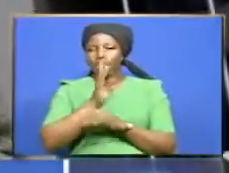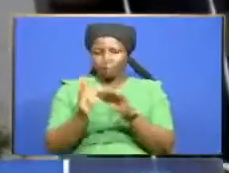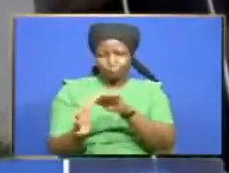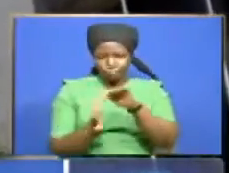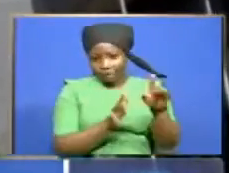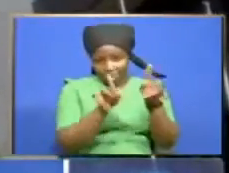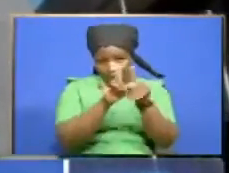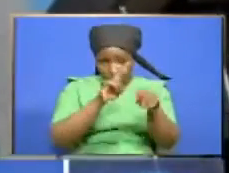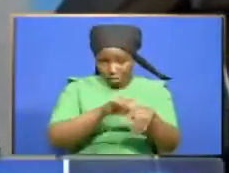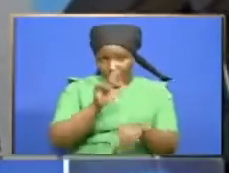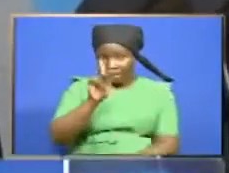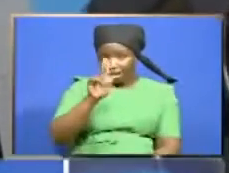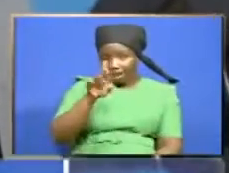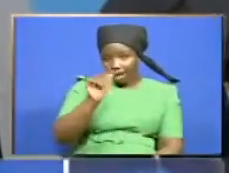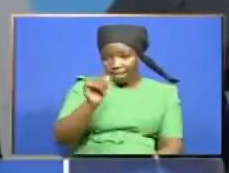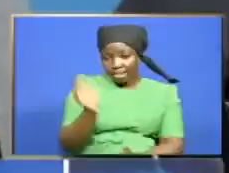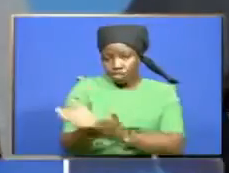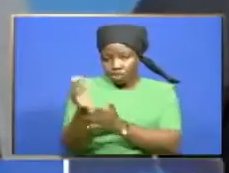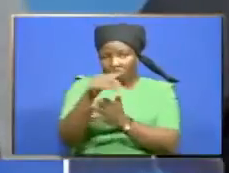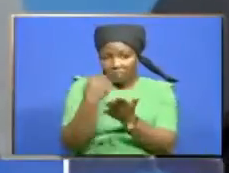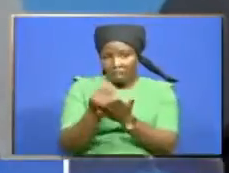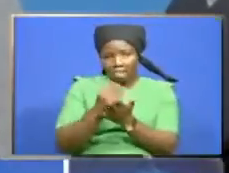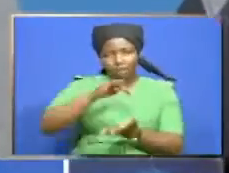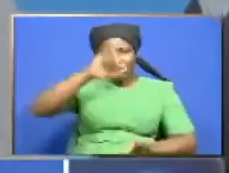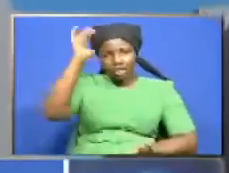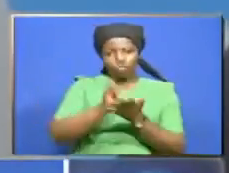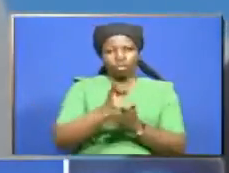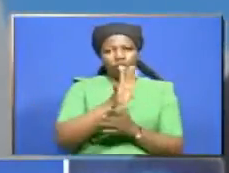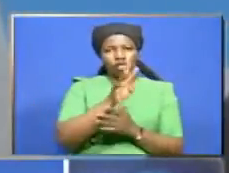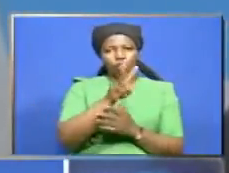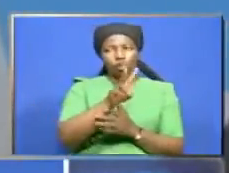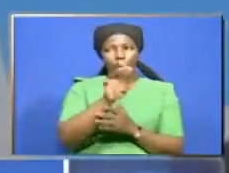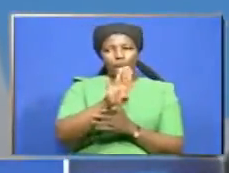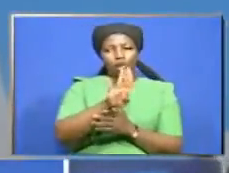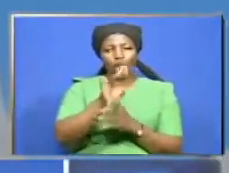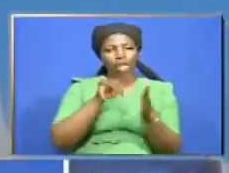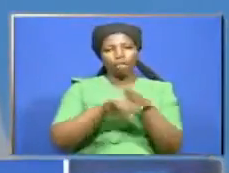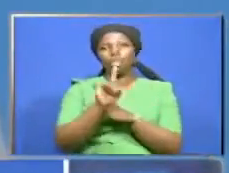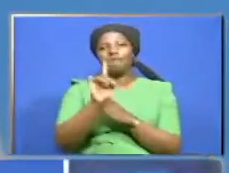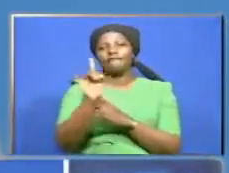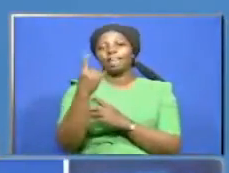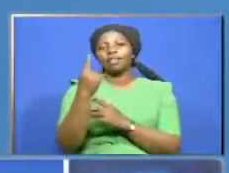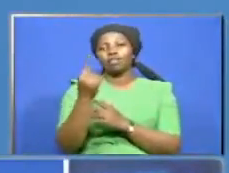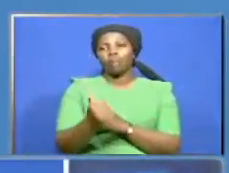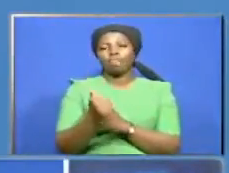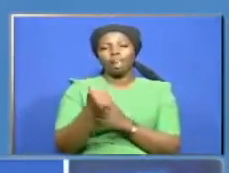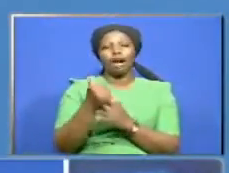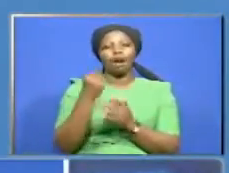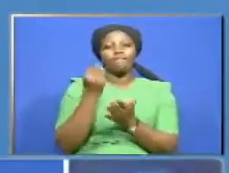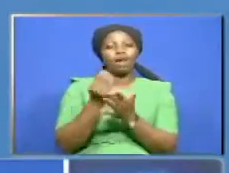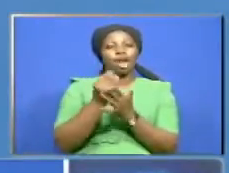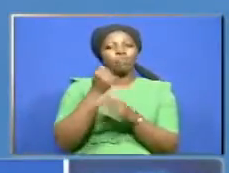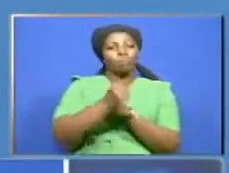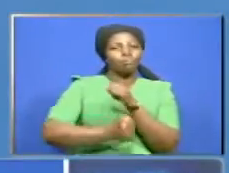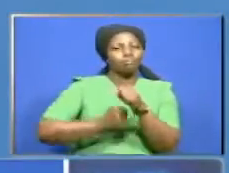ukusanyaji ushuru ulipungua kwa shilingi bilioni 42 katika robo ya kwanza ya kipindi cha kifedha cha mwaka